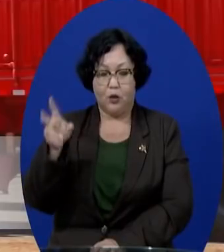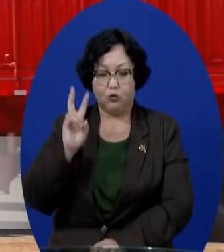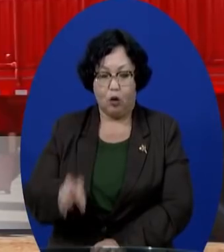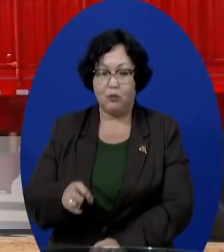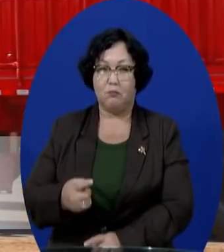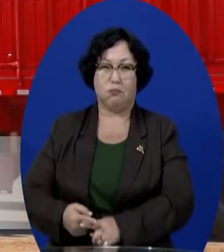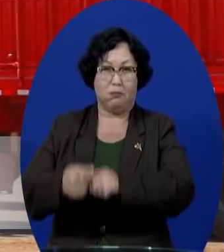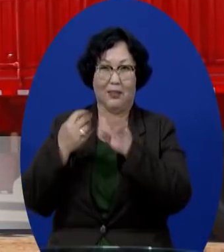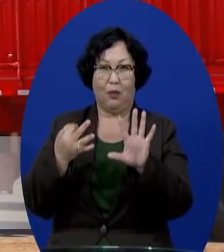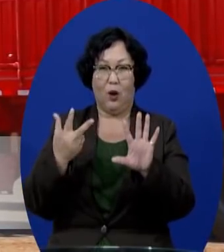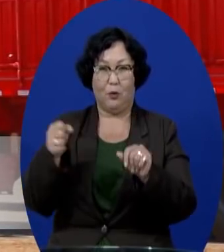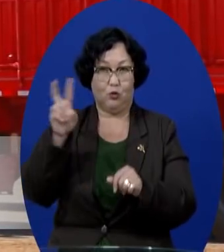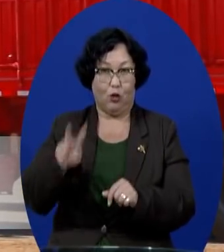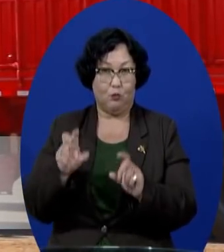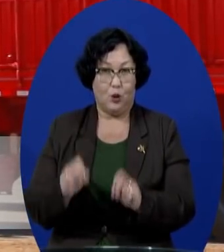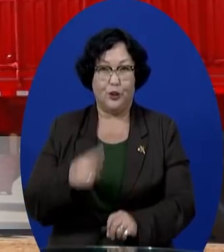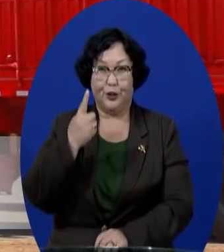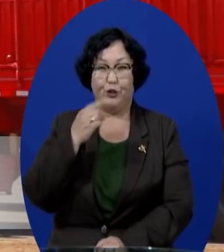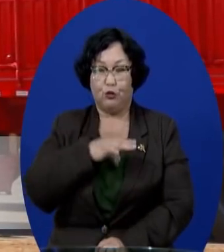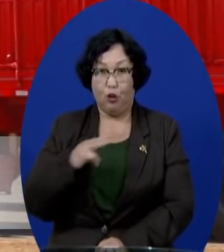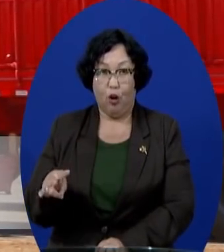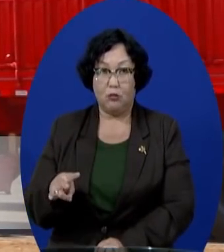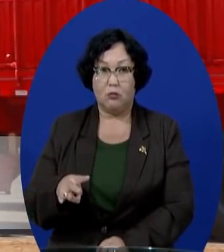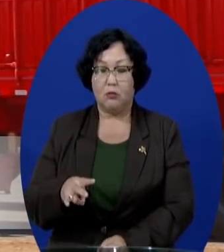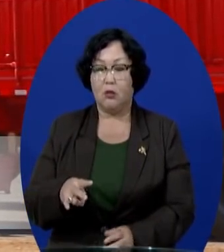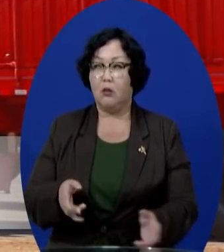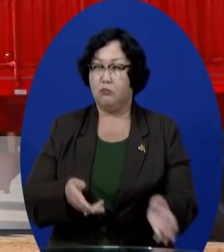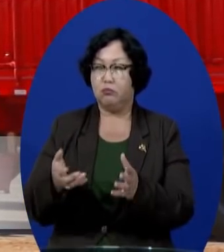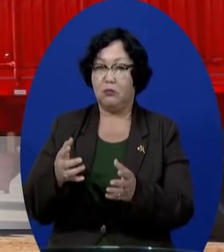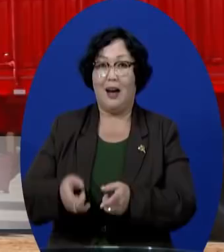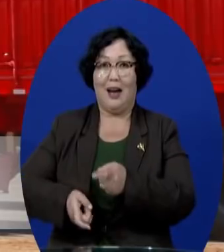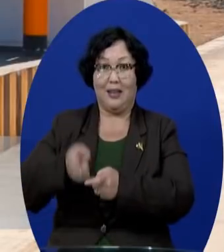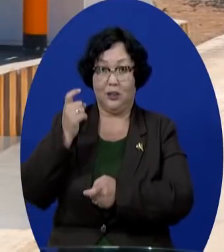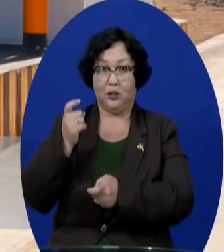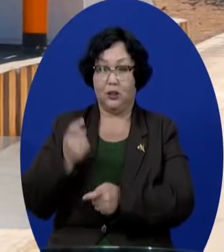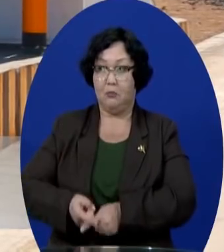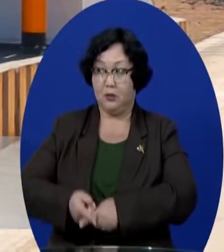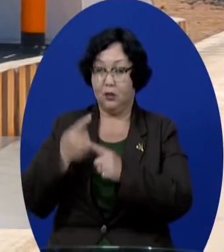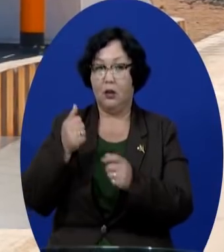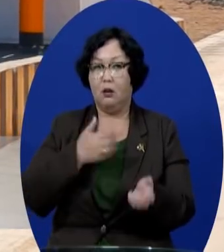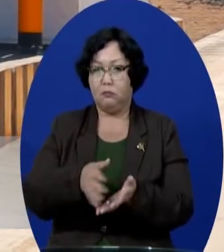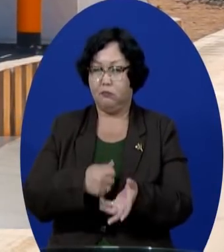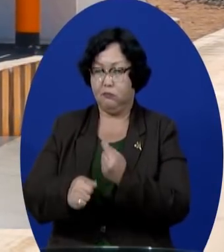байна. Хэдийгээр түүхийн эдийн экспортын бийт хэмжээ буурсан ч ханшийн өсөлтөөс алдагдлынхаа 60 гаруй хувийг нөхөж байгааг салбарынхан